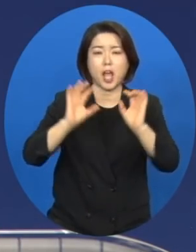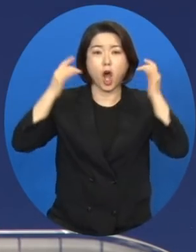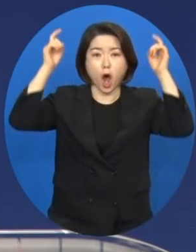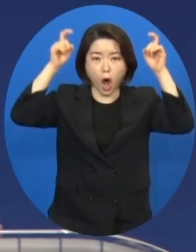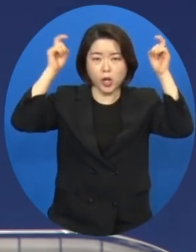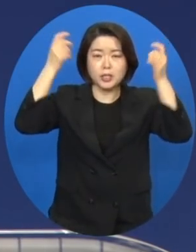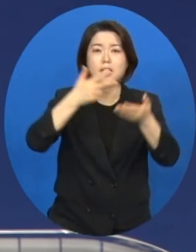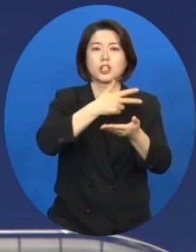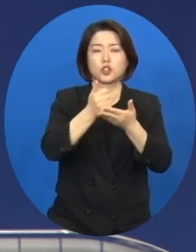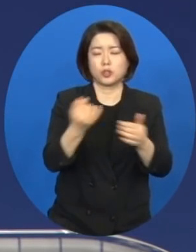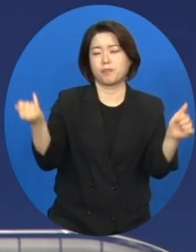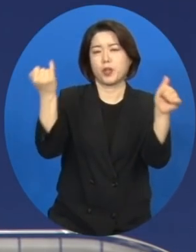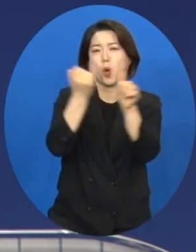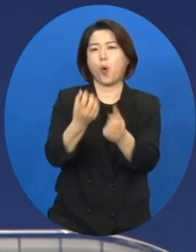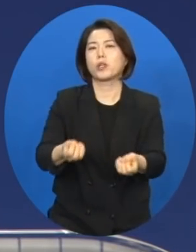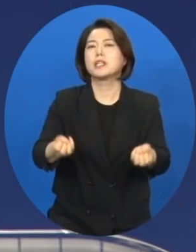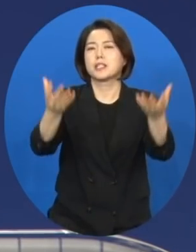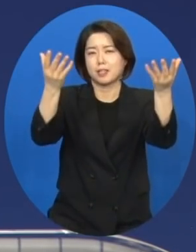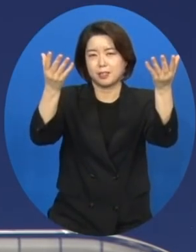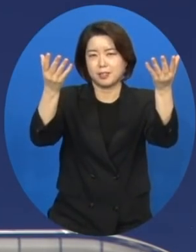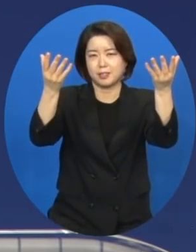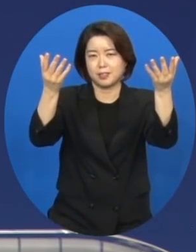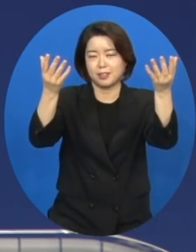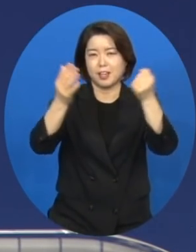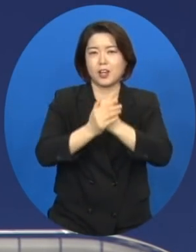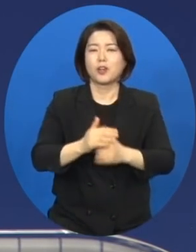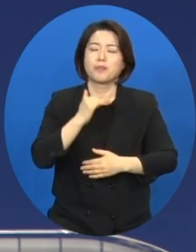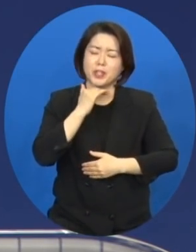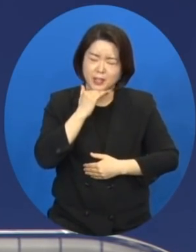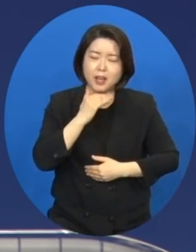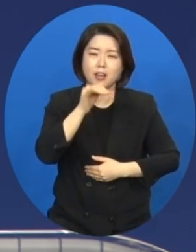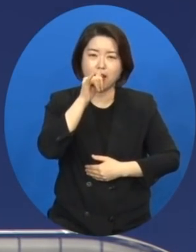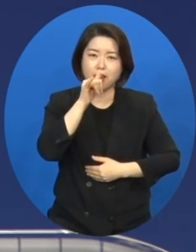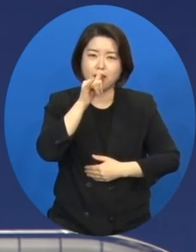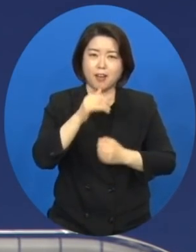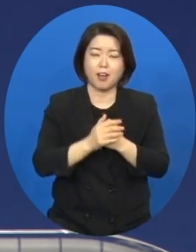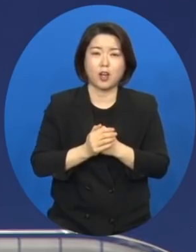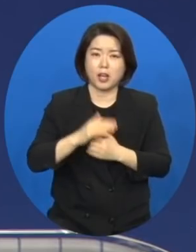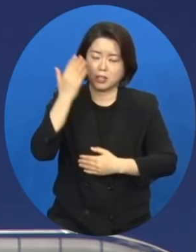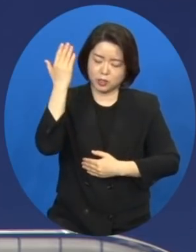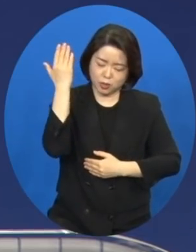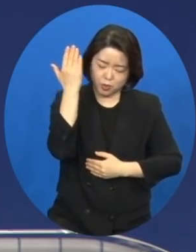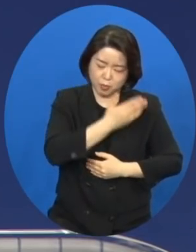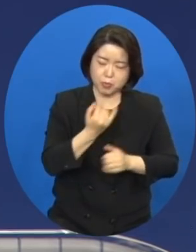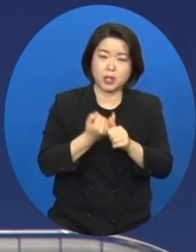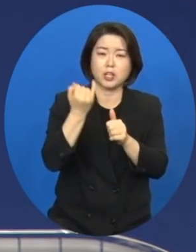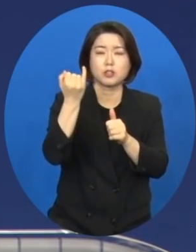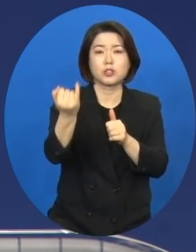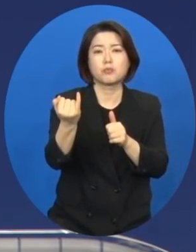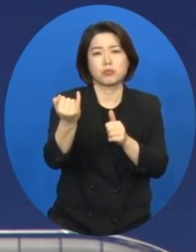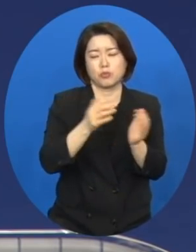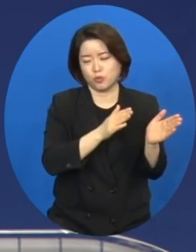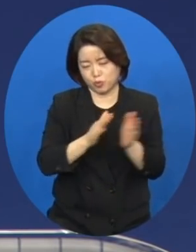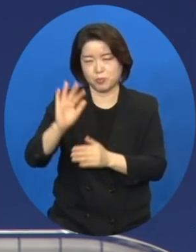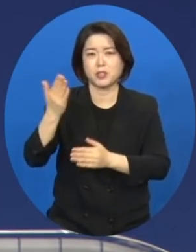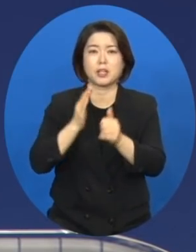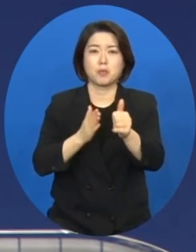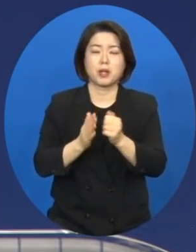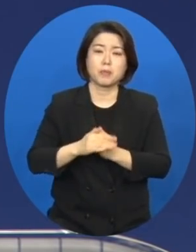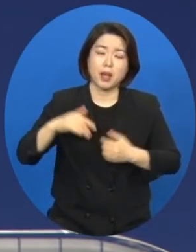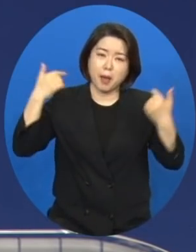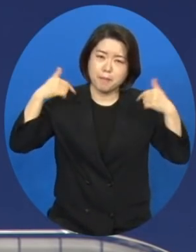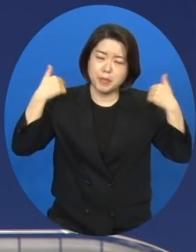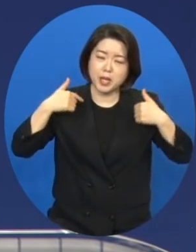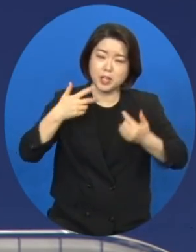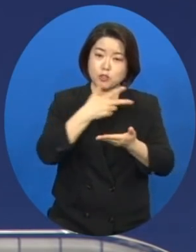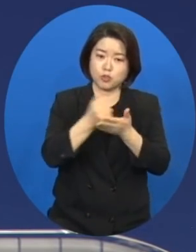양이신 주님과의 혼인잔치가 혼인식이 기다리고 있습니다. 정결한 신부로 준비되었으면 좋겠습니다. 날마다 주님의